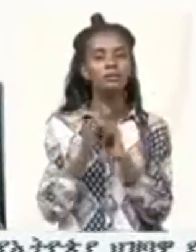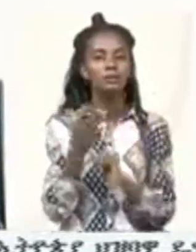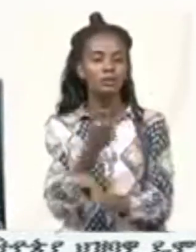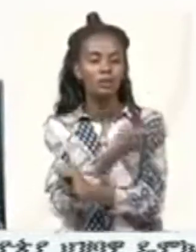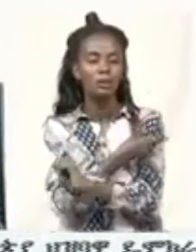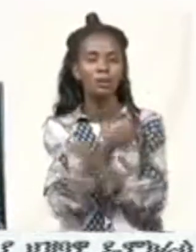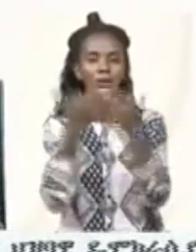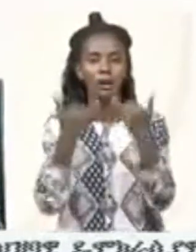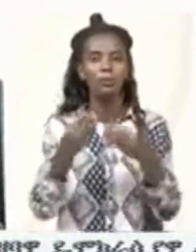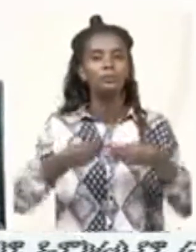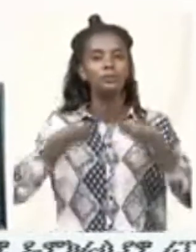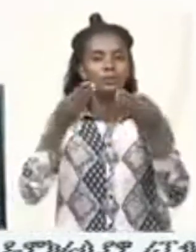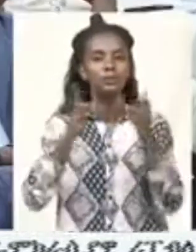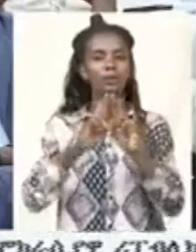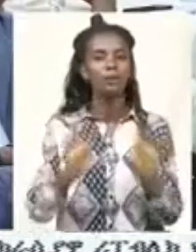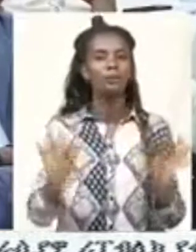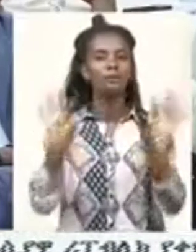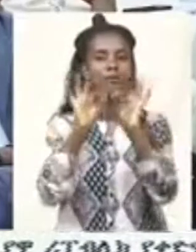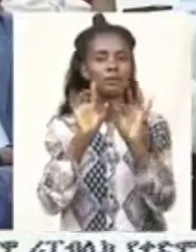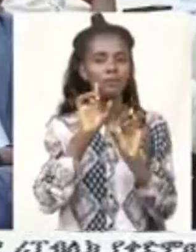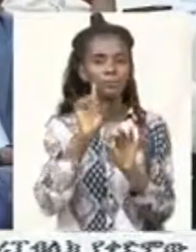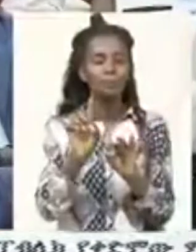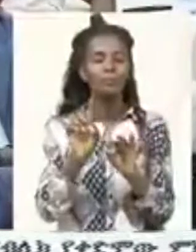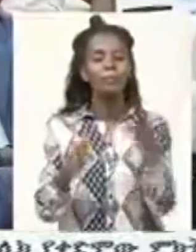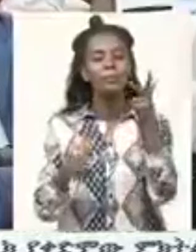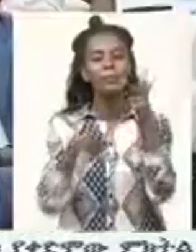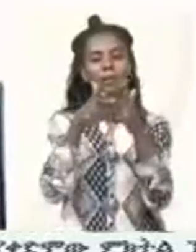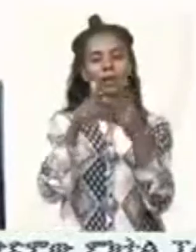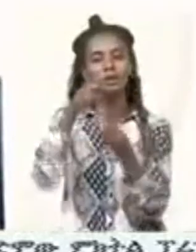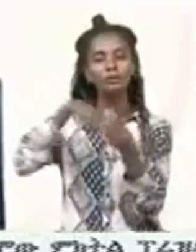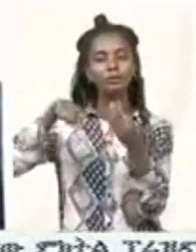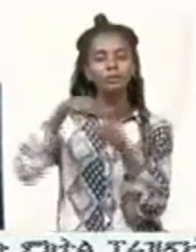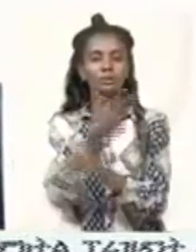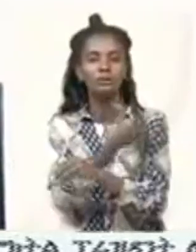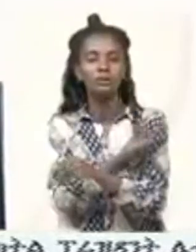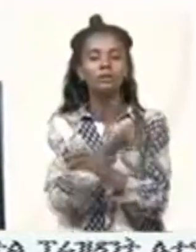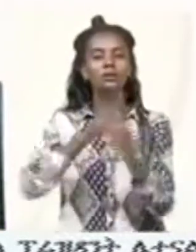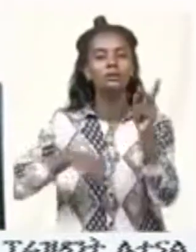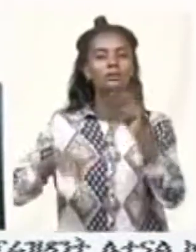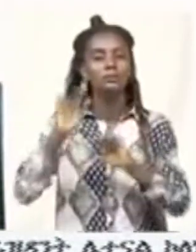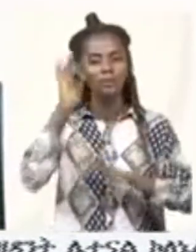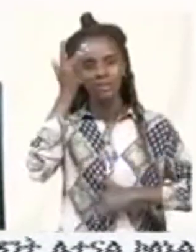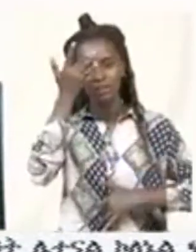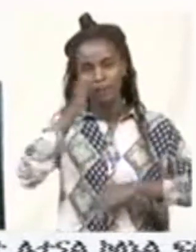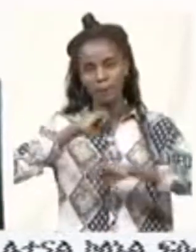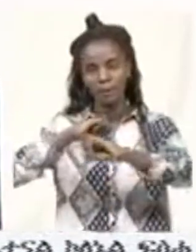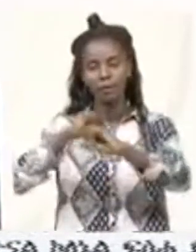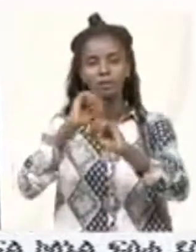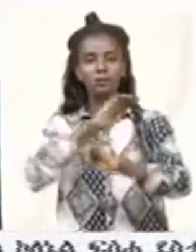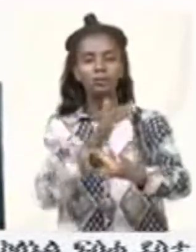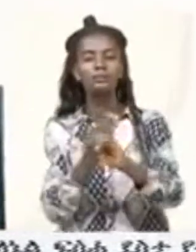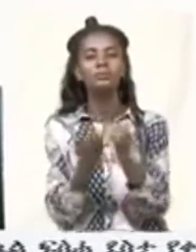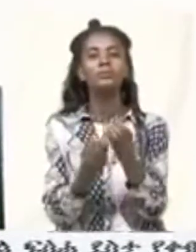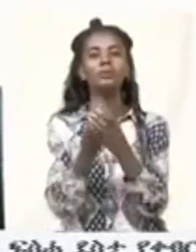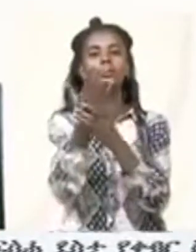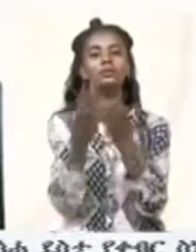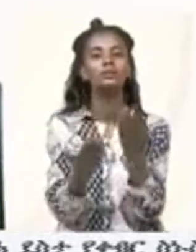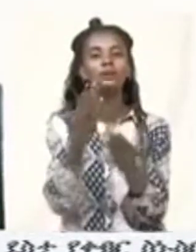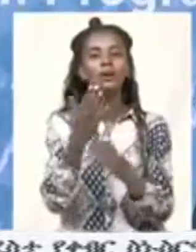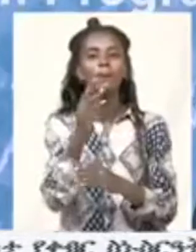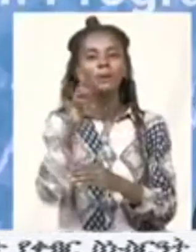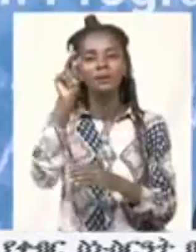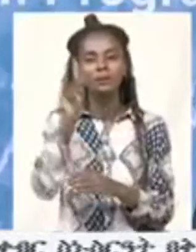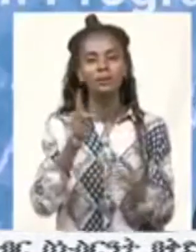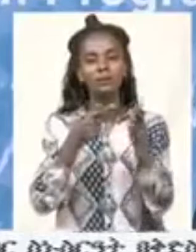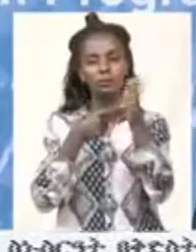ክትባት አሁን መስጠት በጣም አስፈላጊ ነው። የሶስተኛው ዙር ክትባት ዘመቻ የህብረተሰቡን በሽታ የመከላከል አቅም ከማሳደግ አኳያ ሚናው